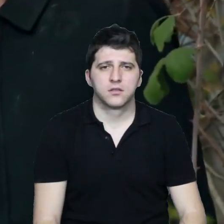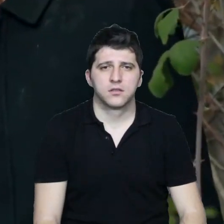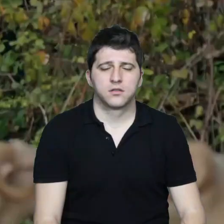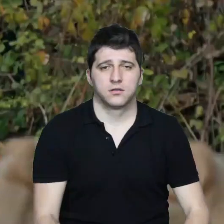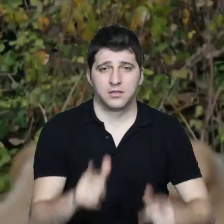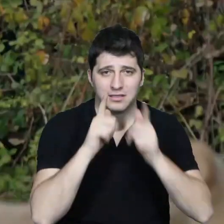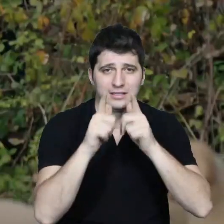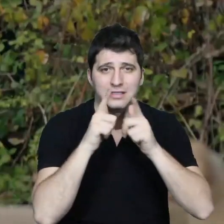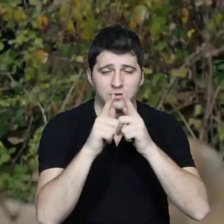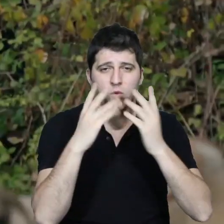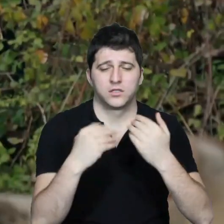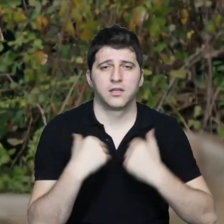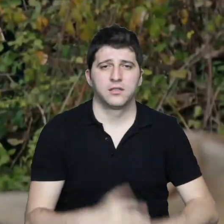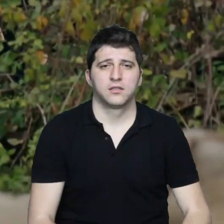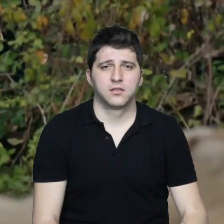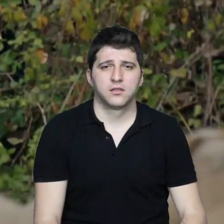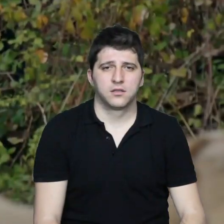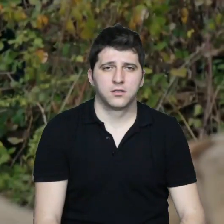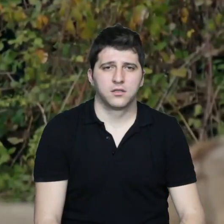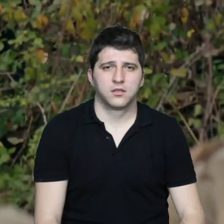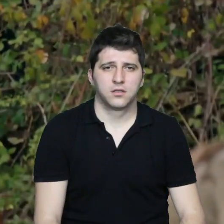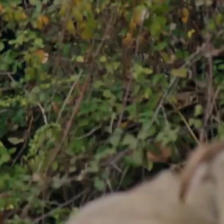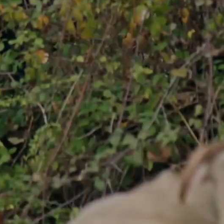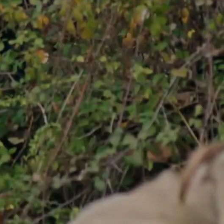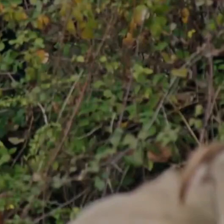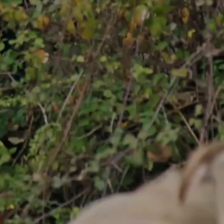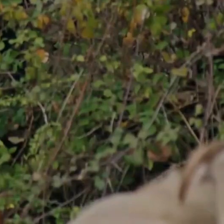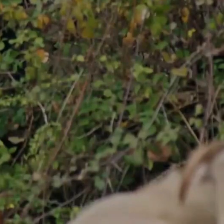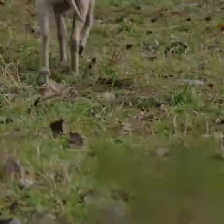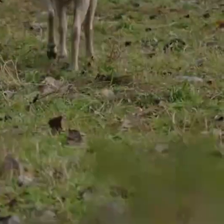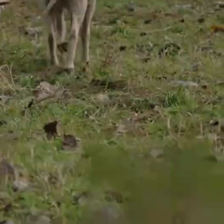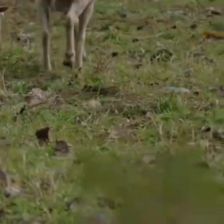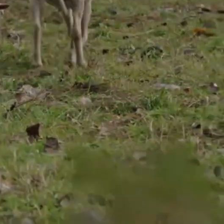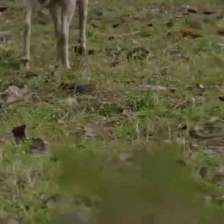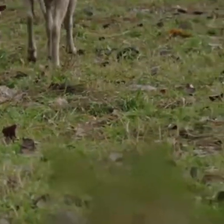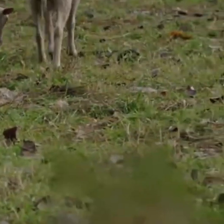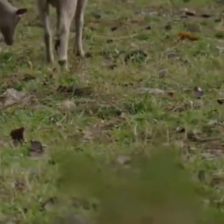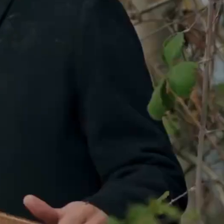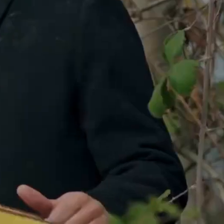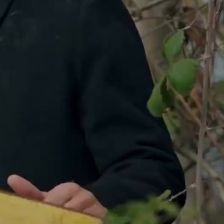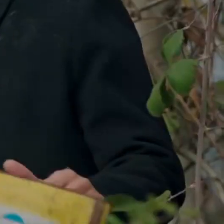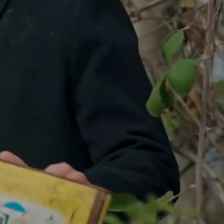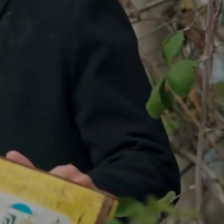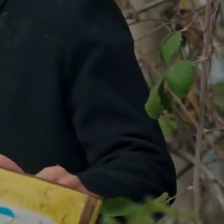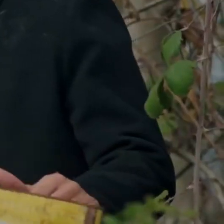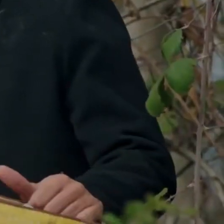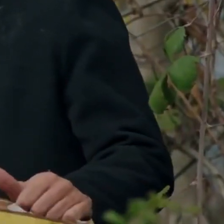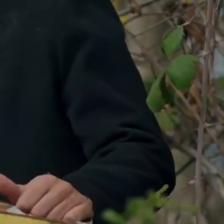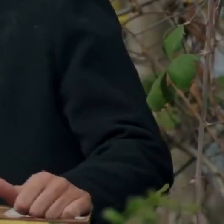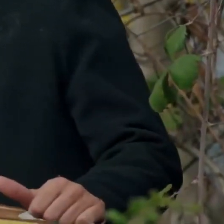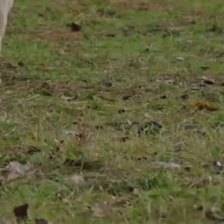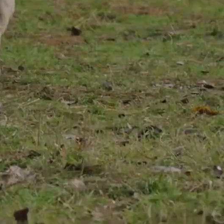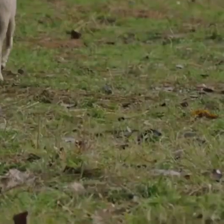Gürültü yapacağız. Elindeki sopayı teneke kovaya vuruyor. Fatih'te de bir kova var. Aynısı orada başladı. Koyunlar bir arada